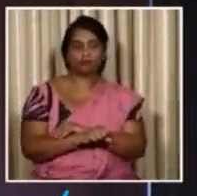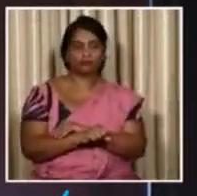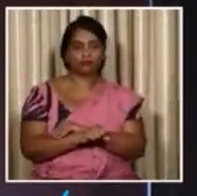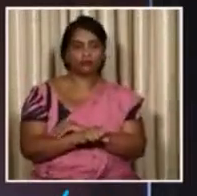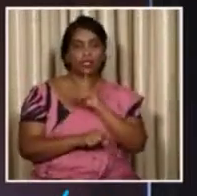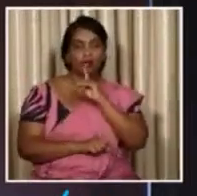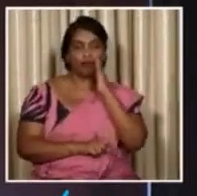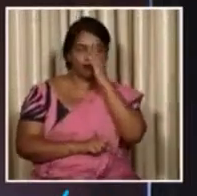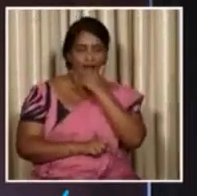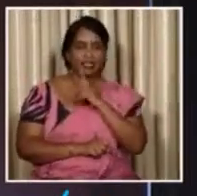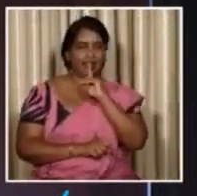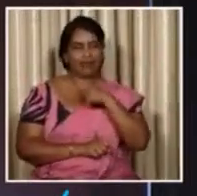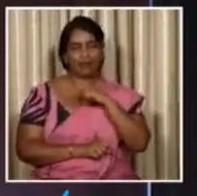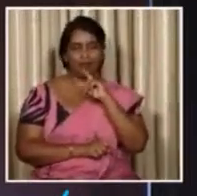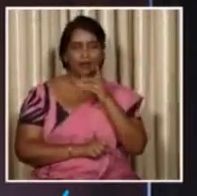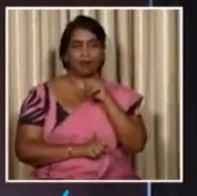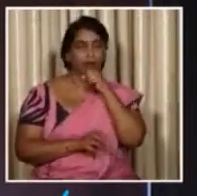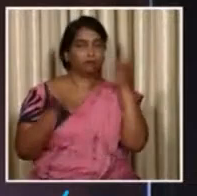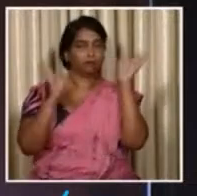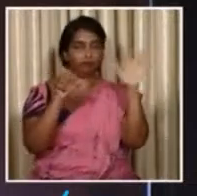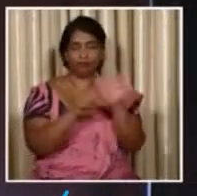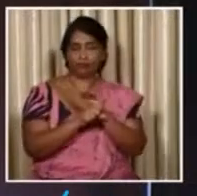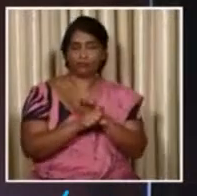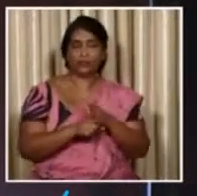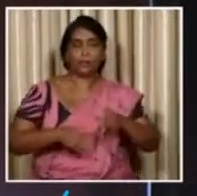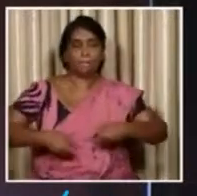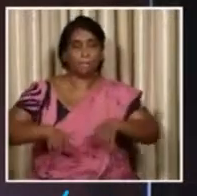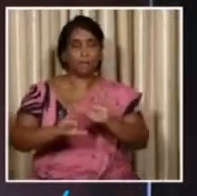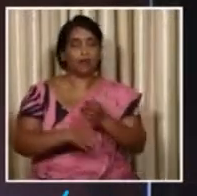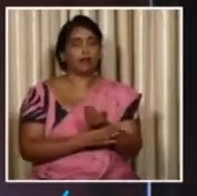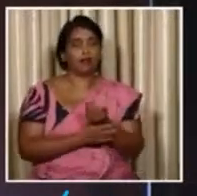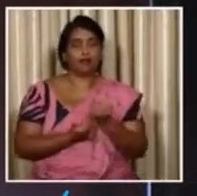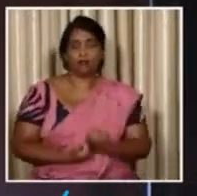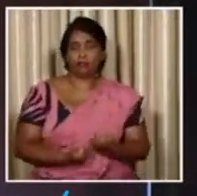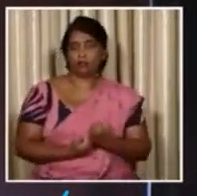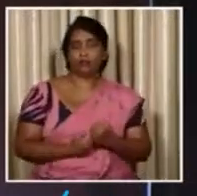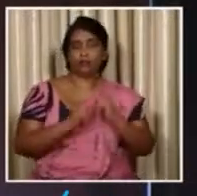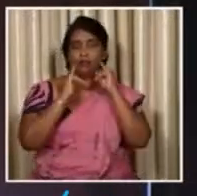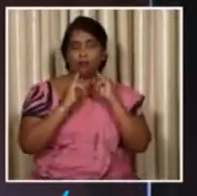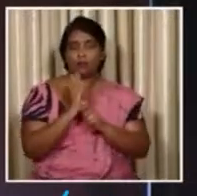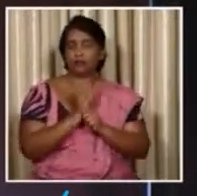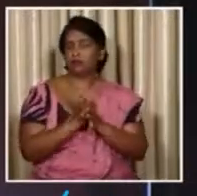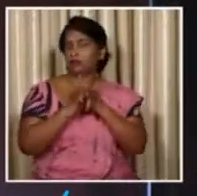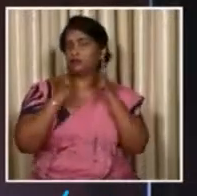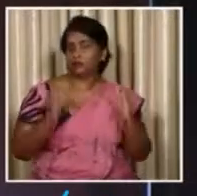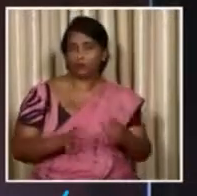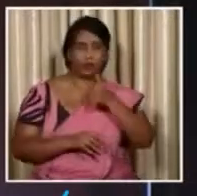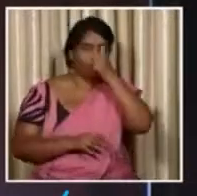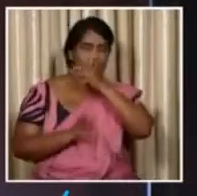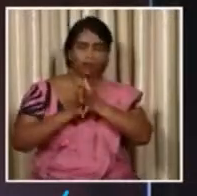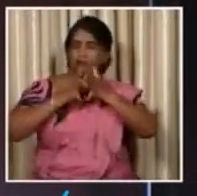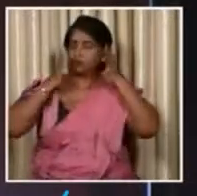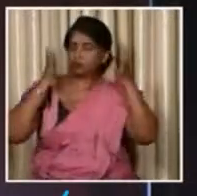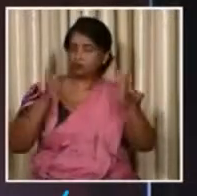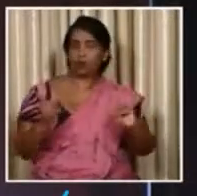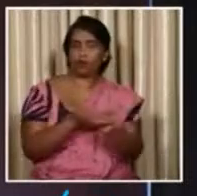ලස්සනයි මට එහෙම කියන්න දන්නේ නැහැ. මහලු නිවාස පිරිලා වීදු දරුවෝ බෝ වෙලා අපරාධකරුවන් බෝ වෙලා හොරකම්